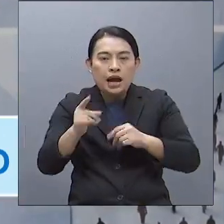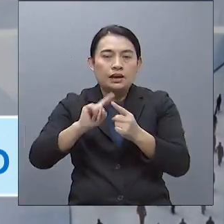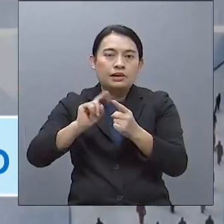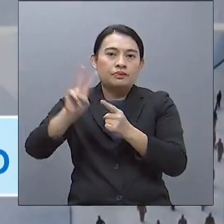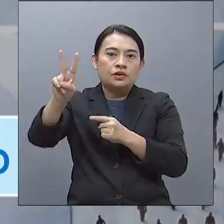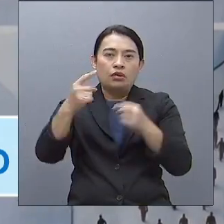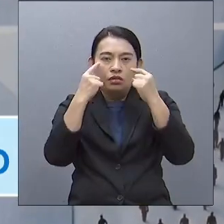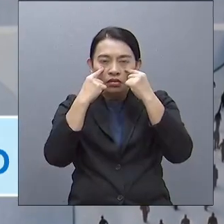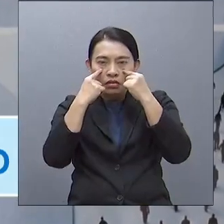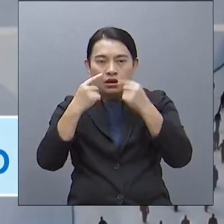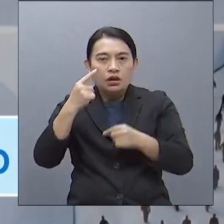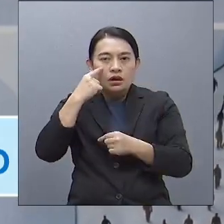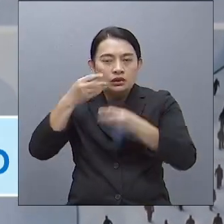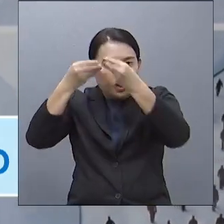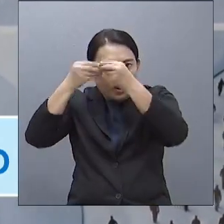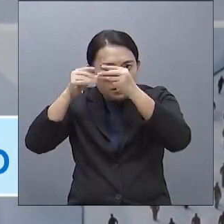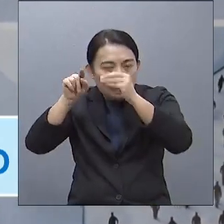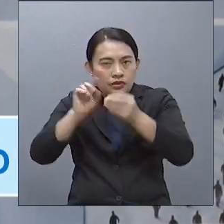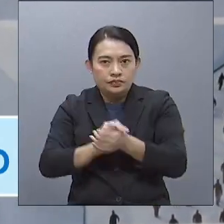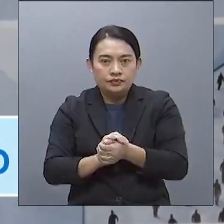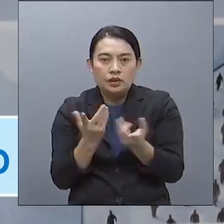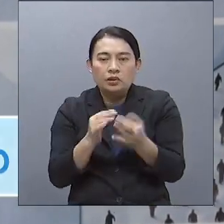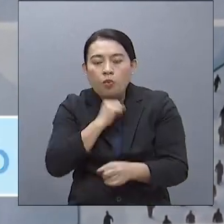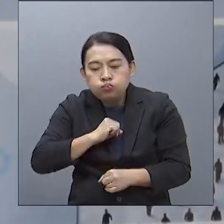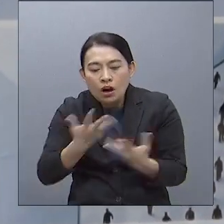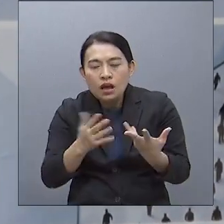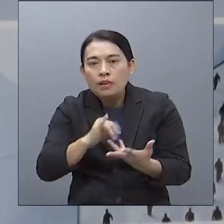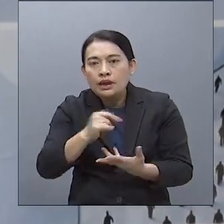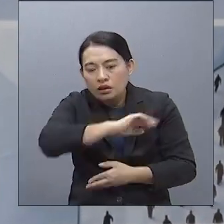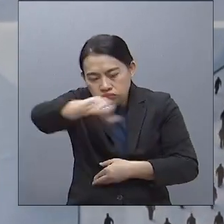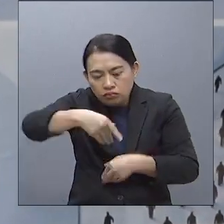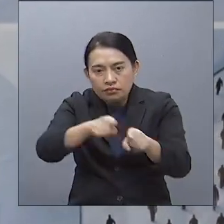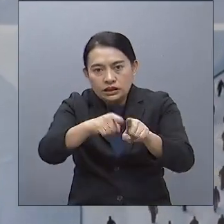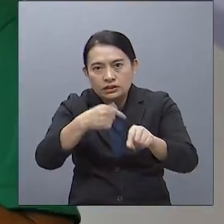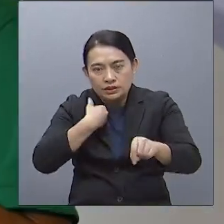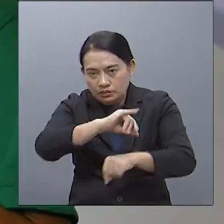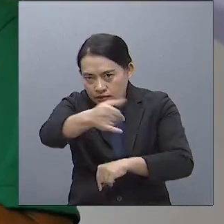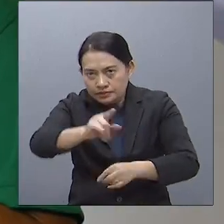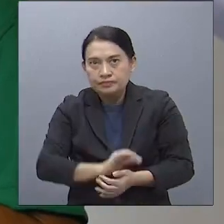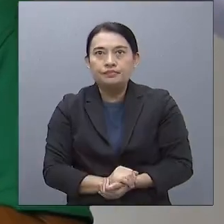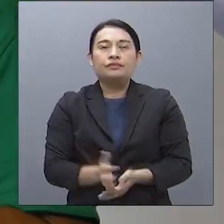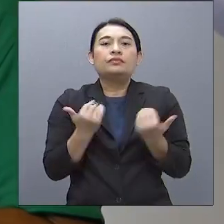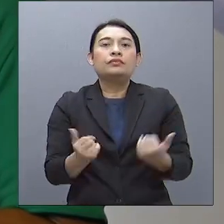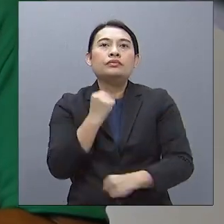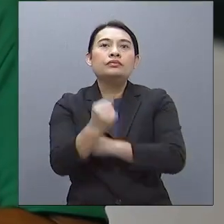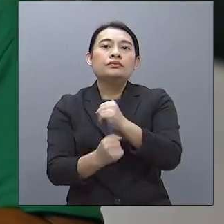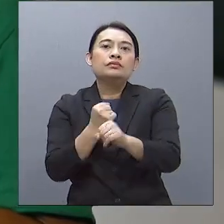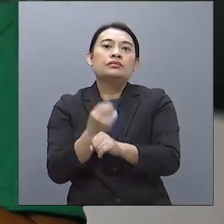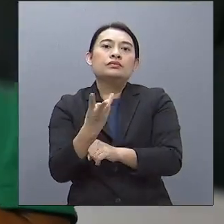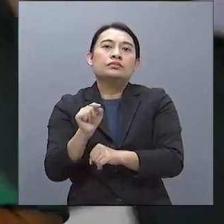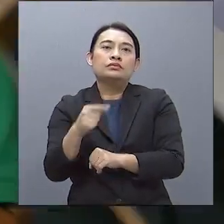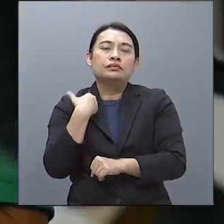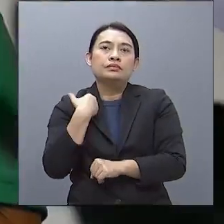ากต้อกระจกที่สำคัญไม่ต้องรอแก่ค่ะเกิดได้กับคนทุกวัยแล้วโดยเฉพาะอย่างยิ่งตอนนี้อายุมันลดน้อยถอยลง